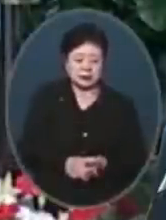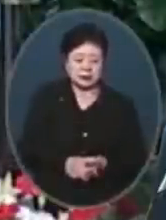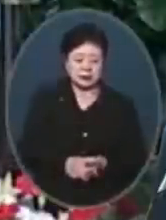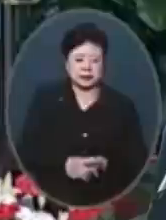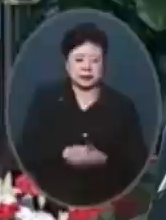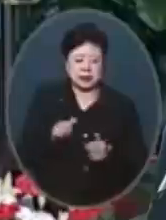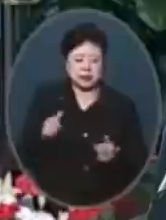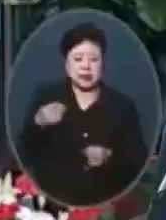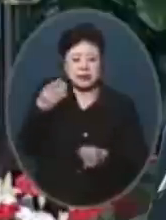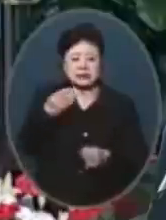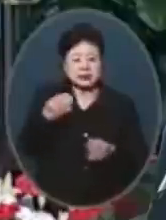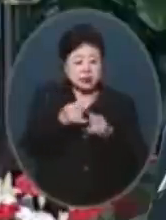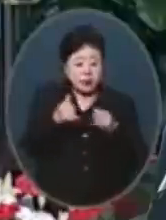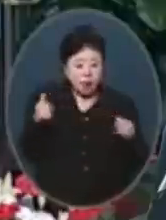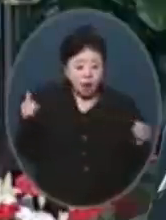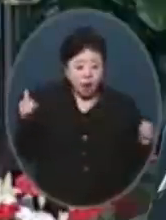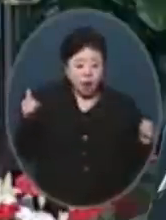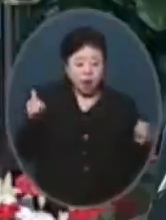남자만 4,000명,